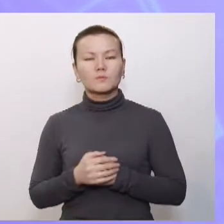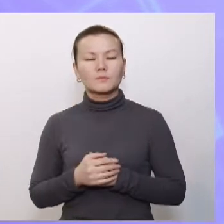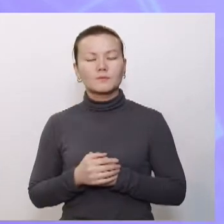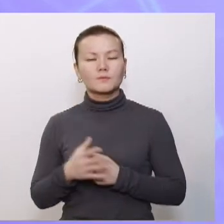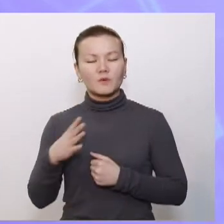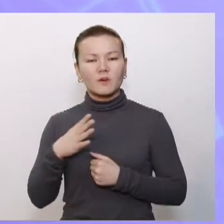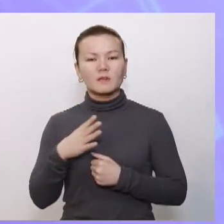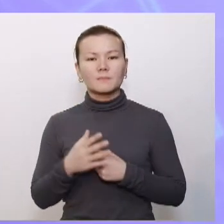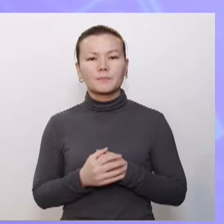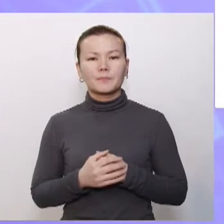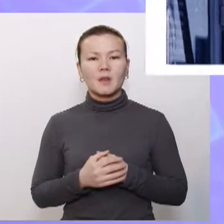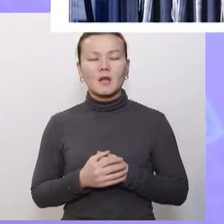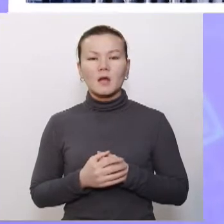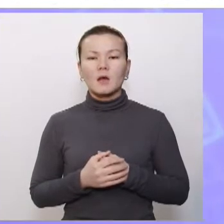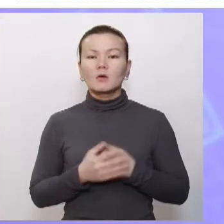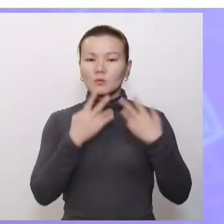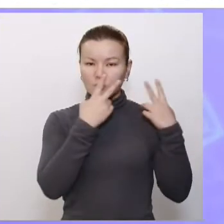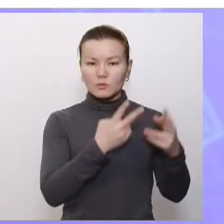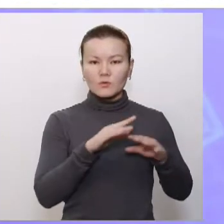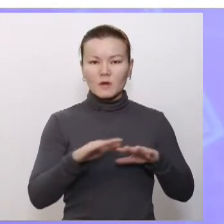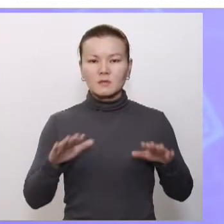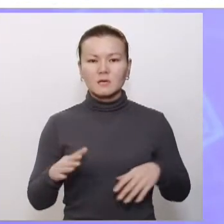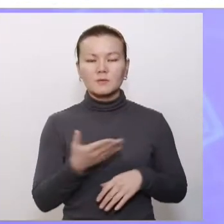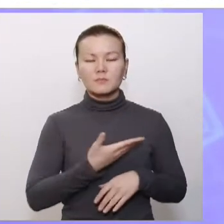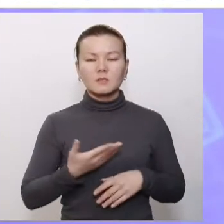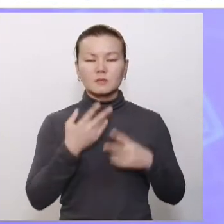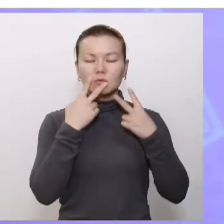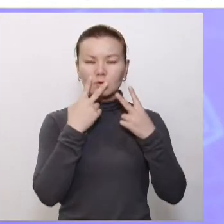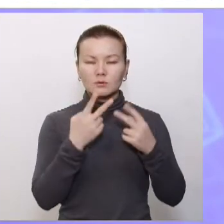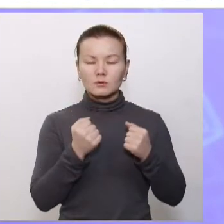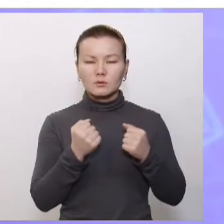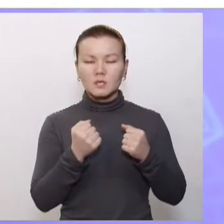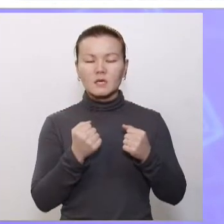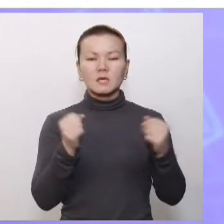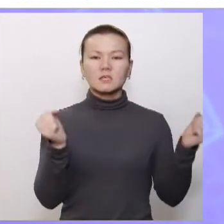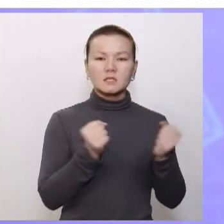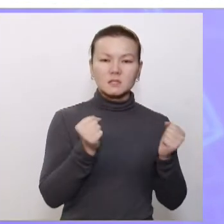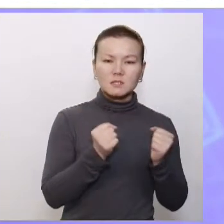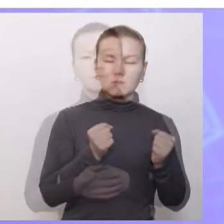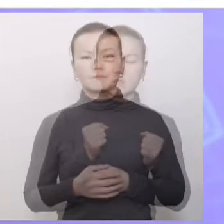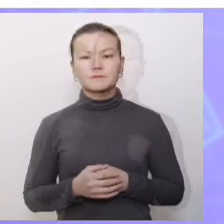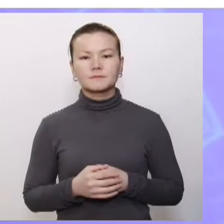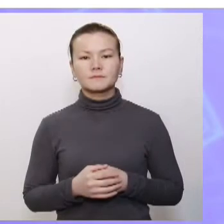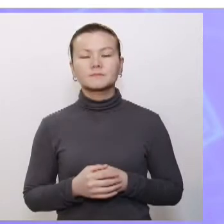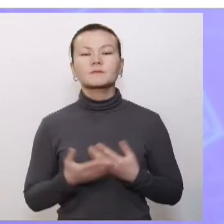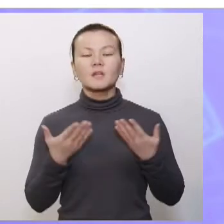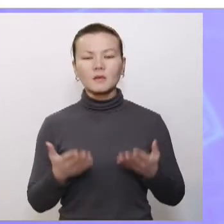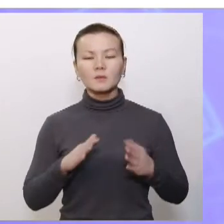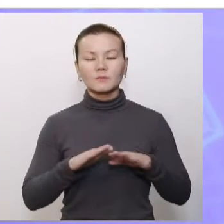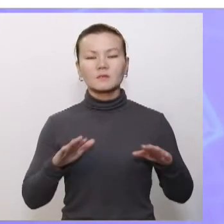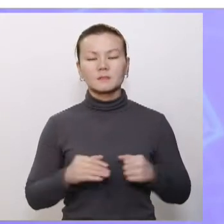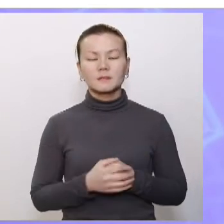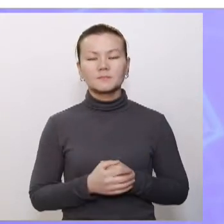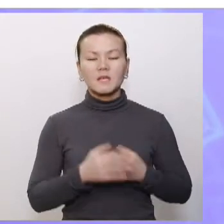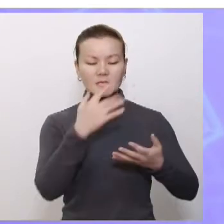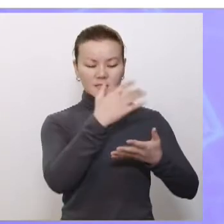Мына балдар көрдүңөрбү? Биз кыш мезгилинин өзгөчөлүктөрдү билип алдык. Эми балдар